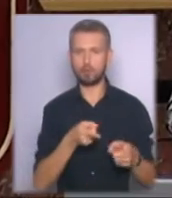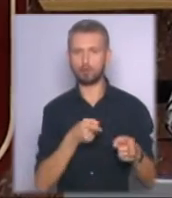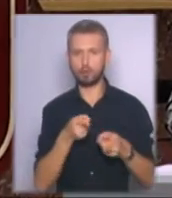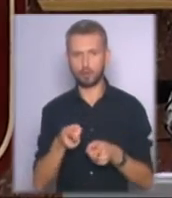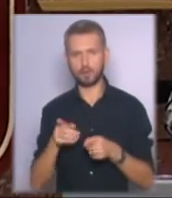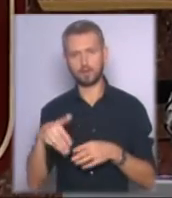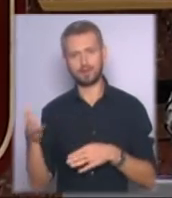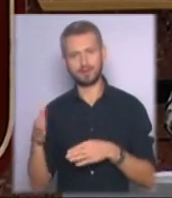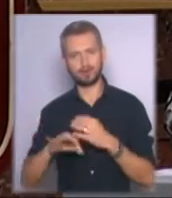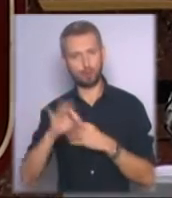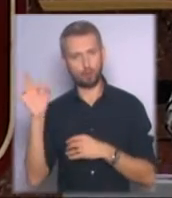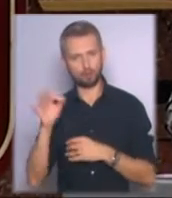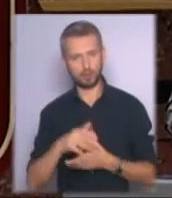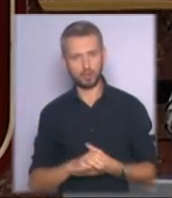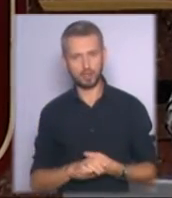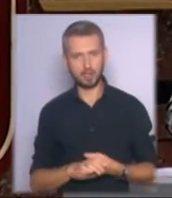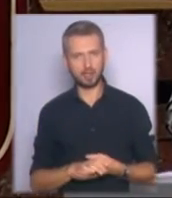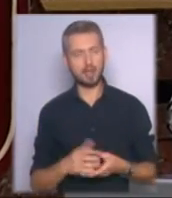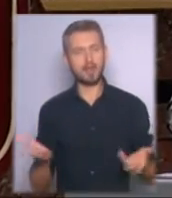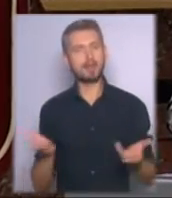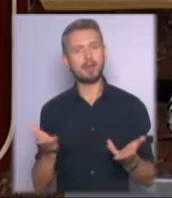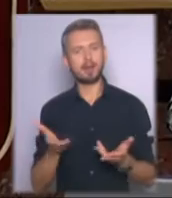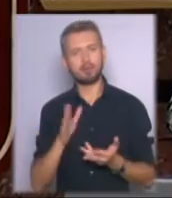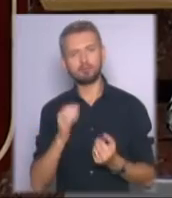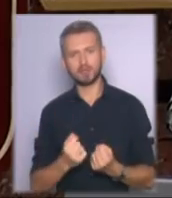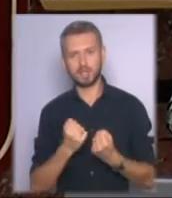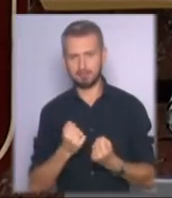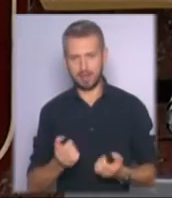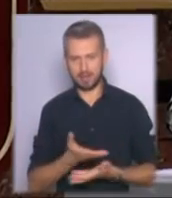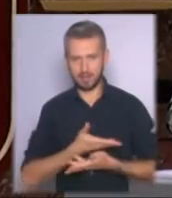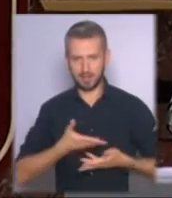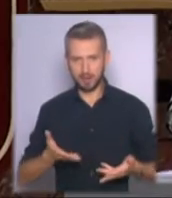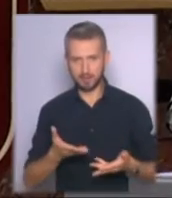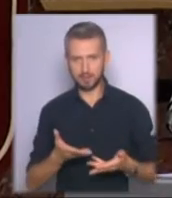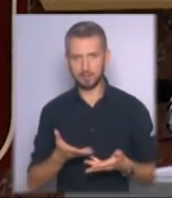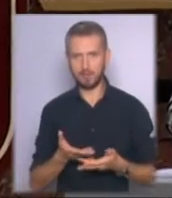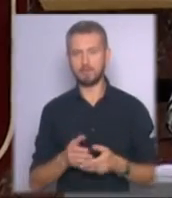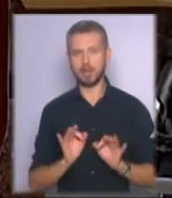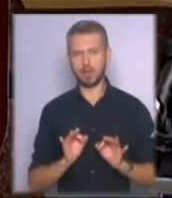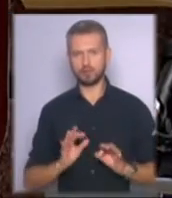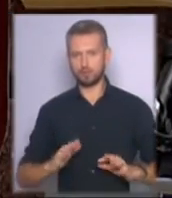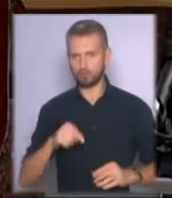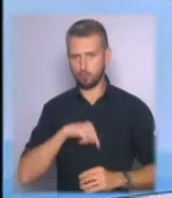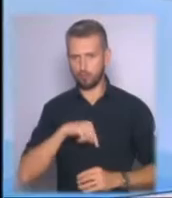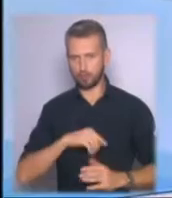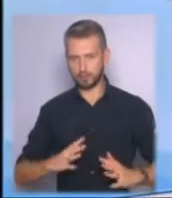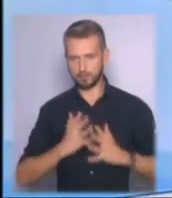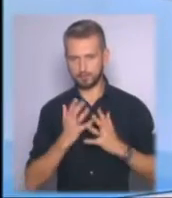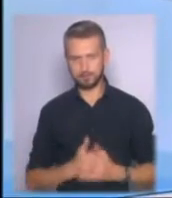Сходу, яка триматиме нас в належному тонусі.